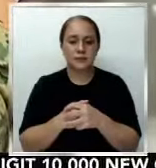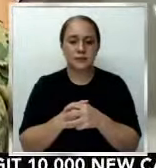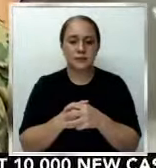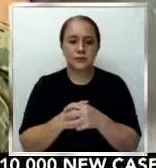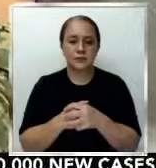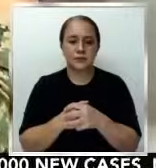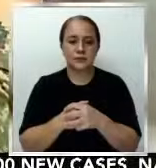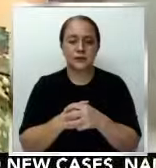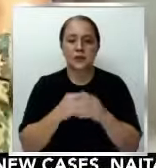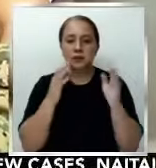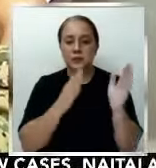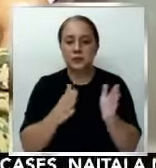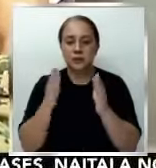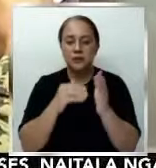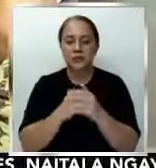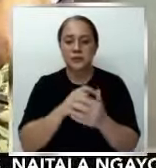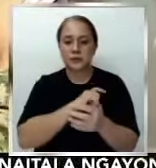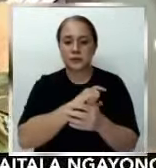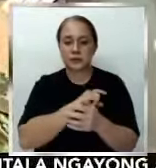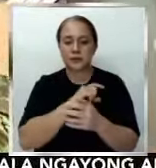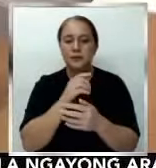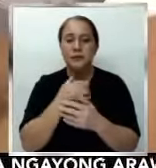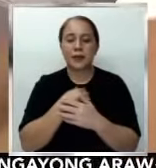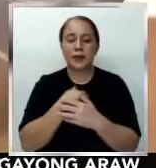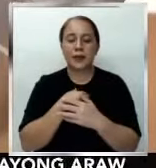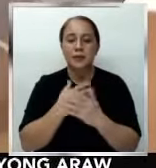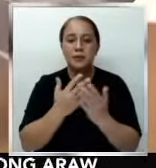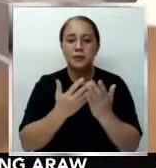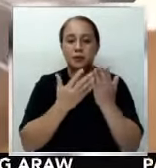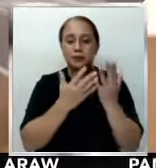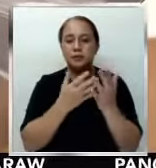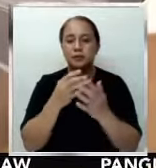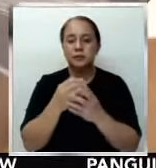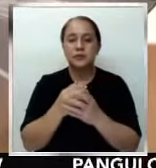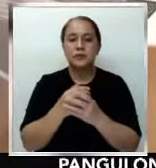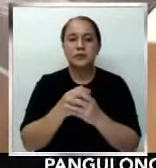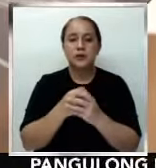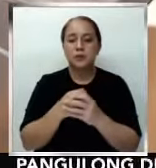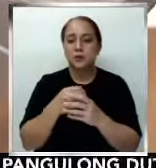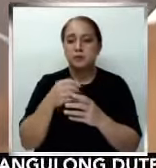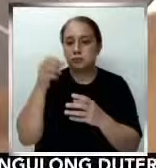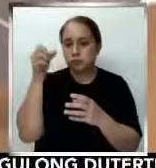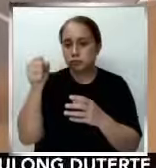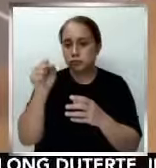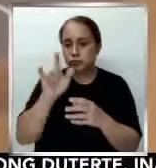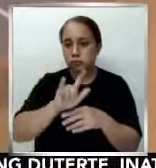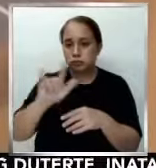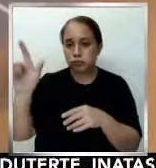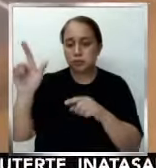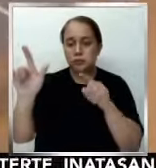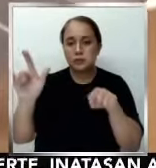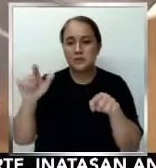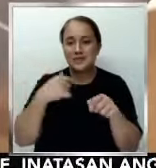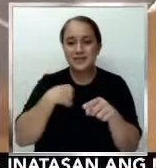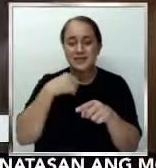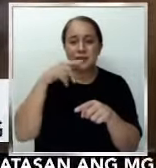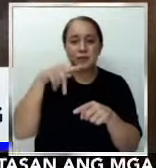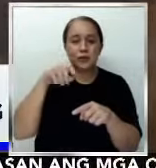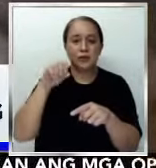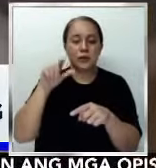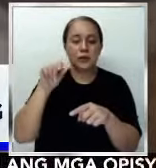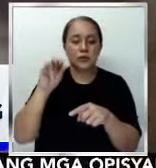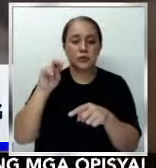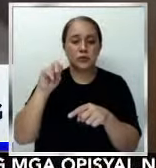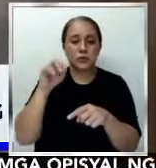Inihahanda na ng PNP-CIDG ang paghahain ng whole departure order sa tinaguriang Poblacion Girl na kinilala ng PNP na si